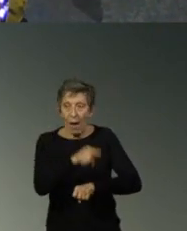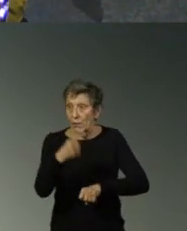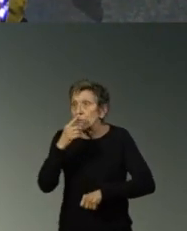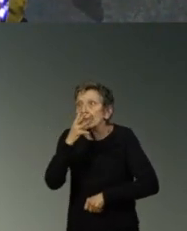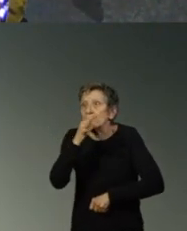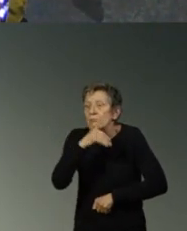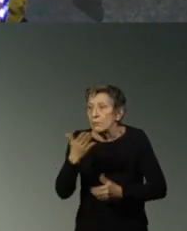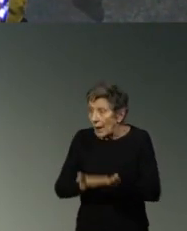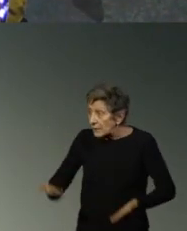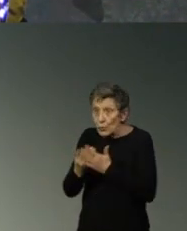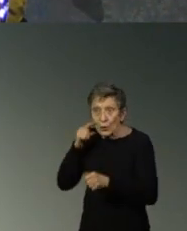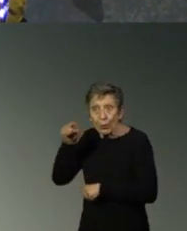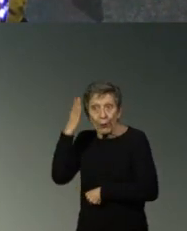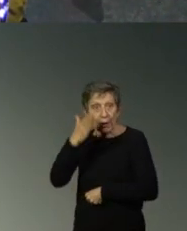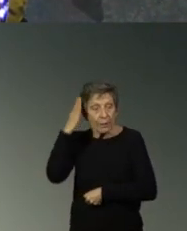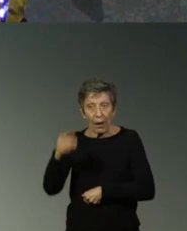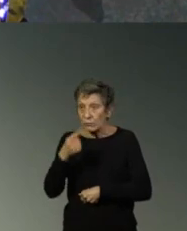situation pour un animal vous semble